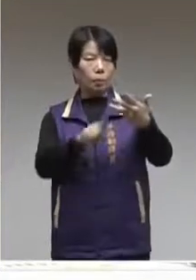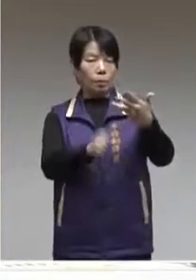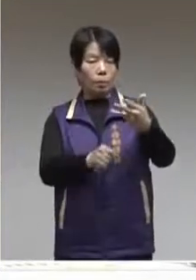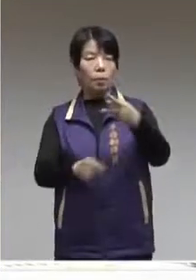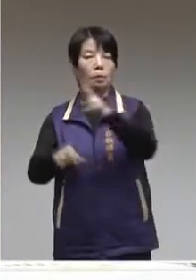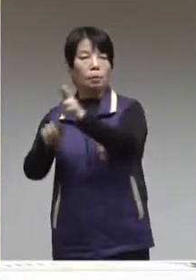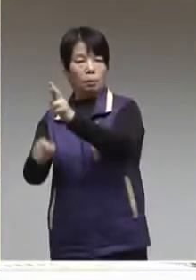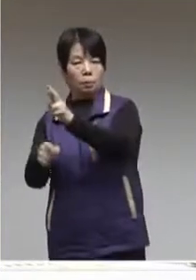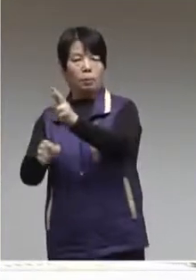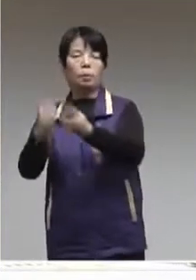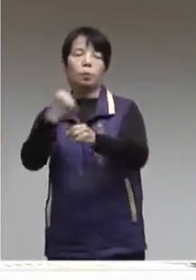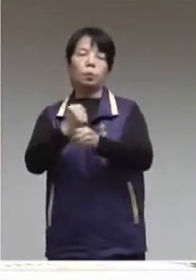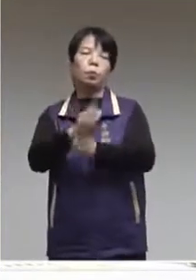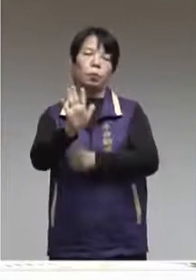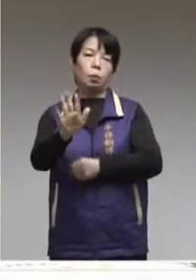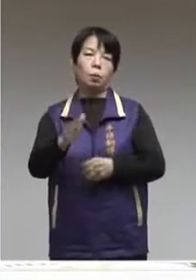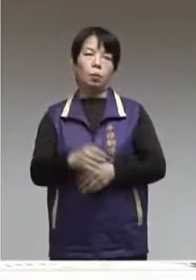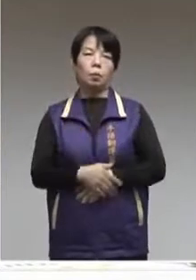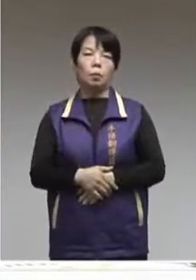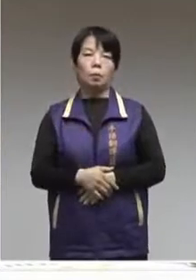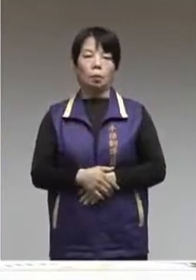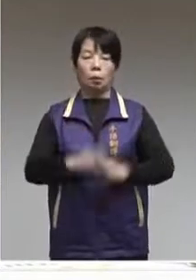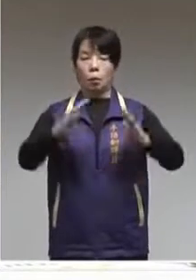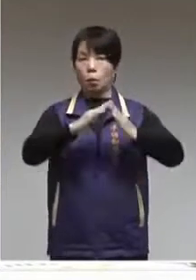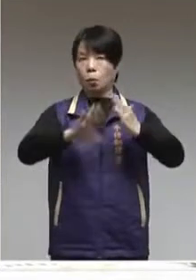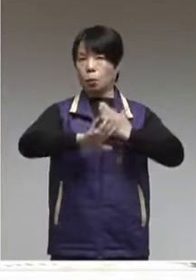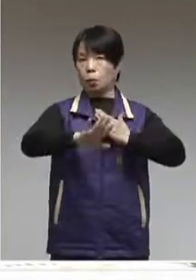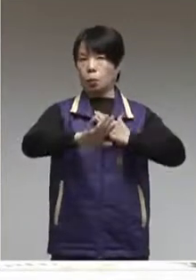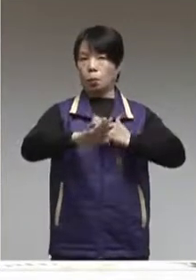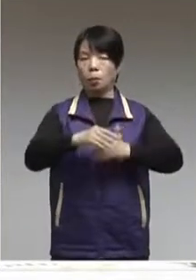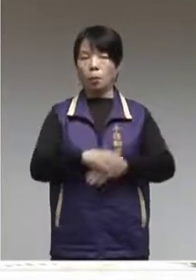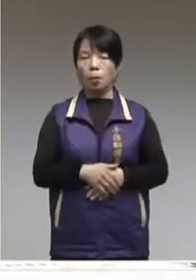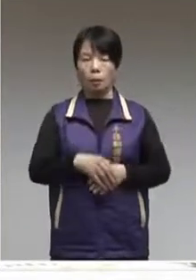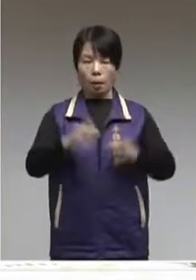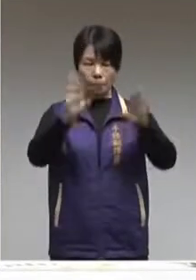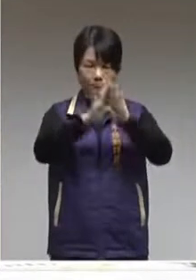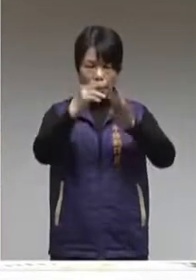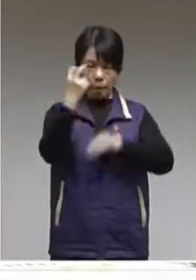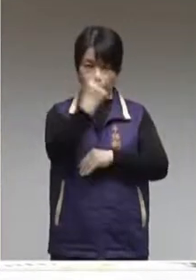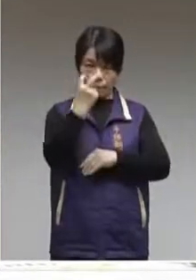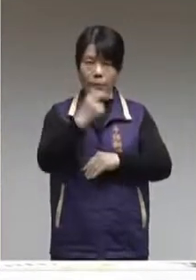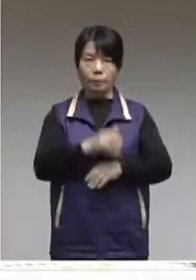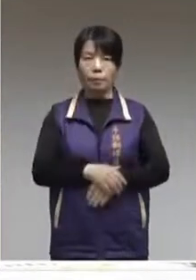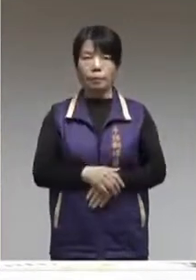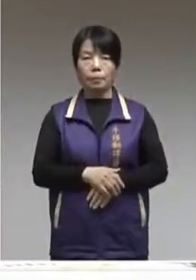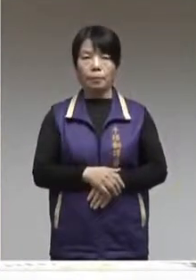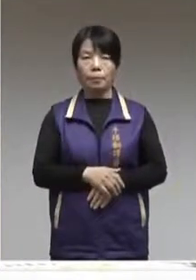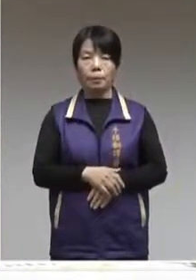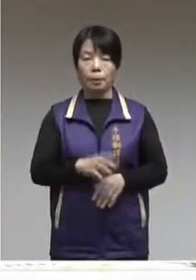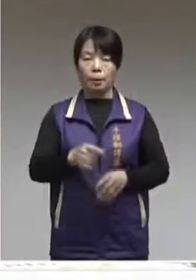12月本来就在做。我们的户外这个门诊好，就是意思